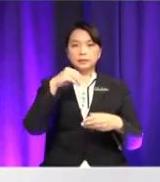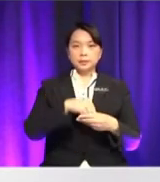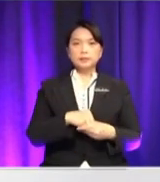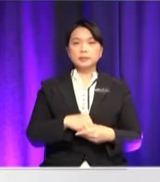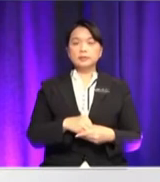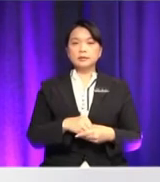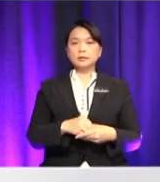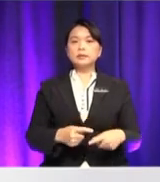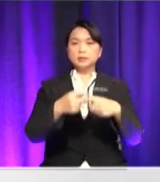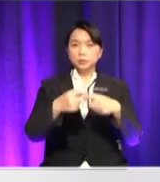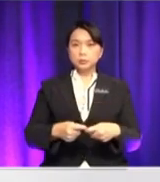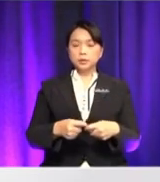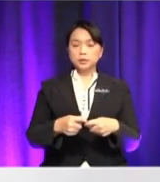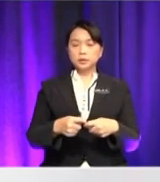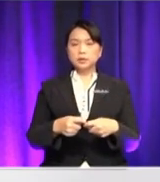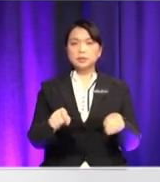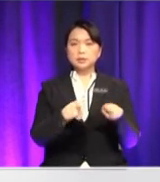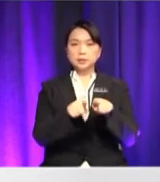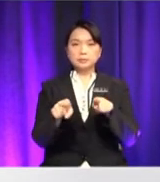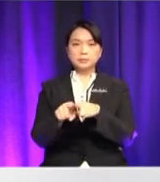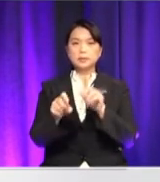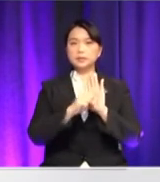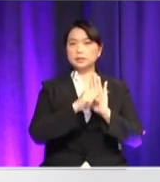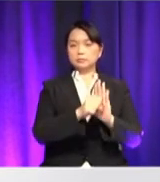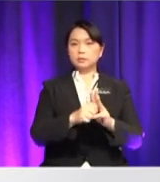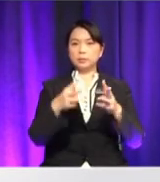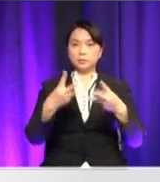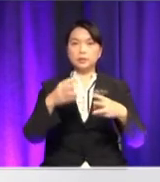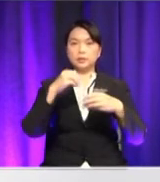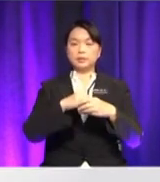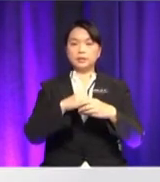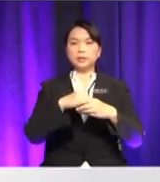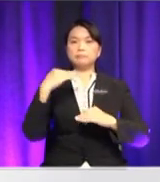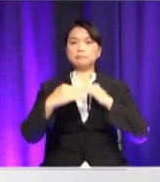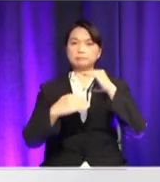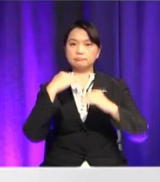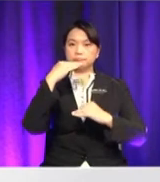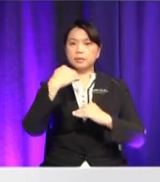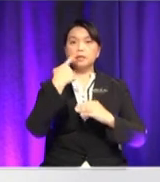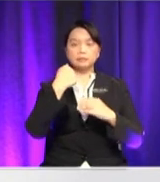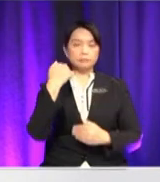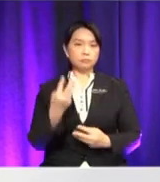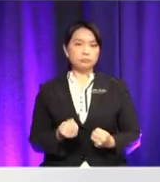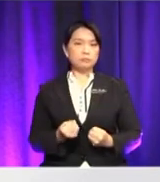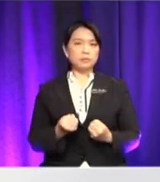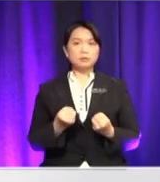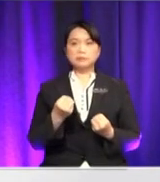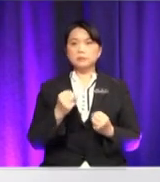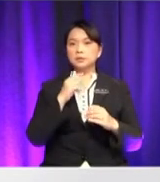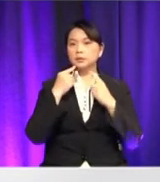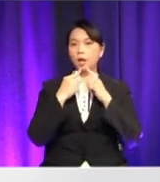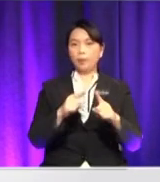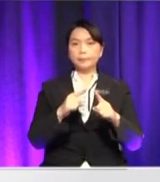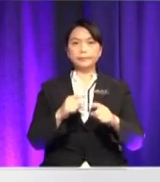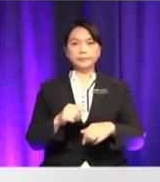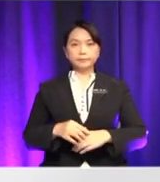menentukan keseragaman simbol piawai dalam lukisan bangunan Sape nak bagi tau jawaban kepada saya apakah institusi